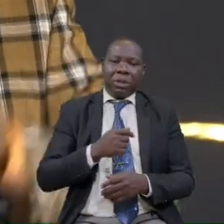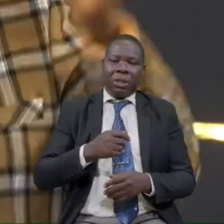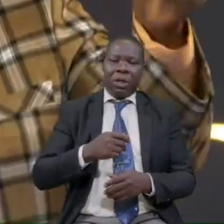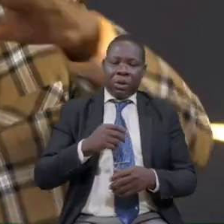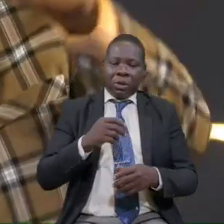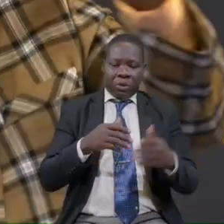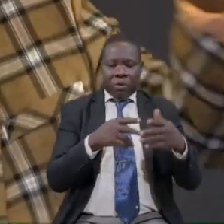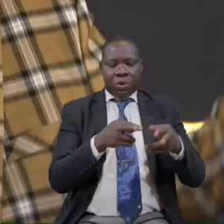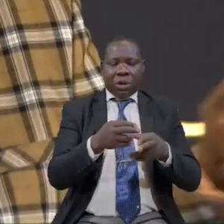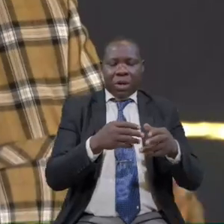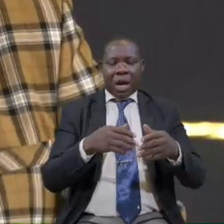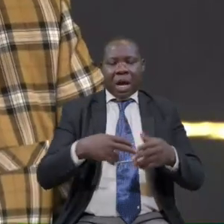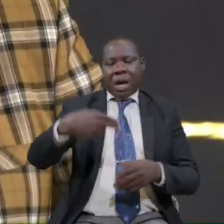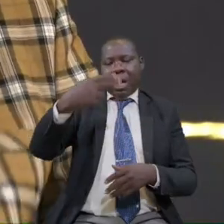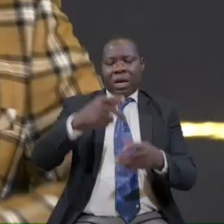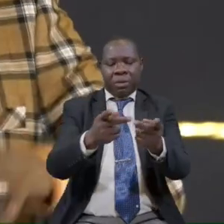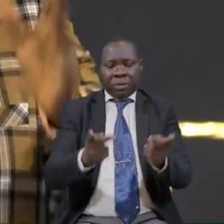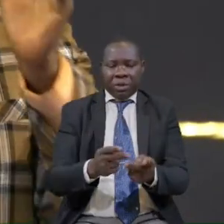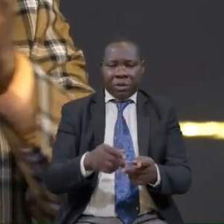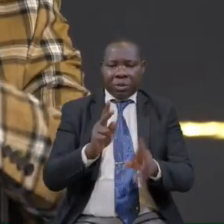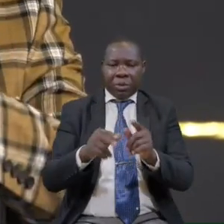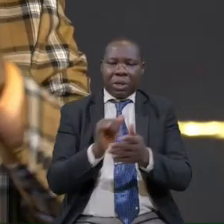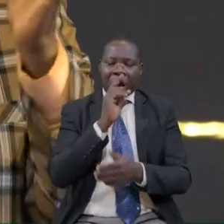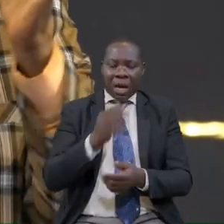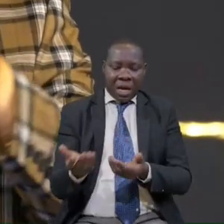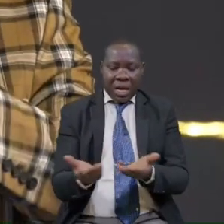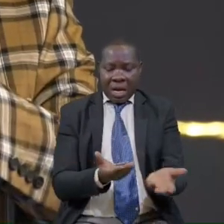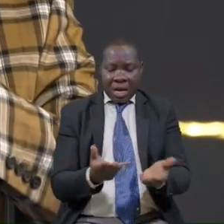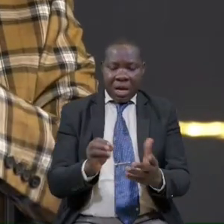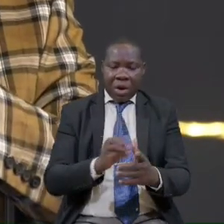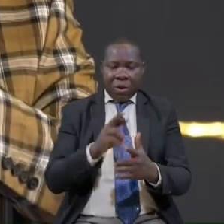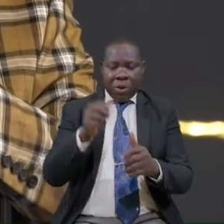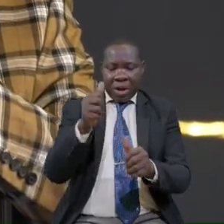apprécions tous les rois qui sont ici et